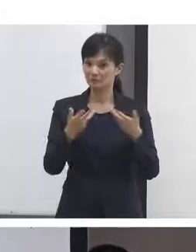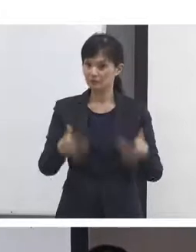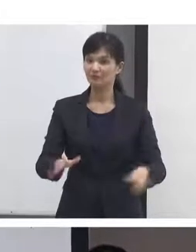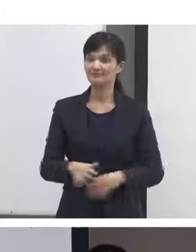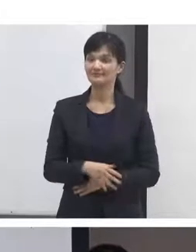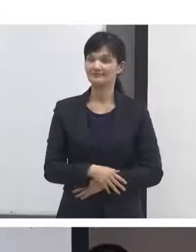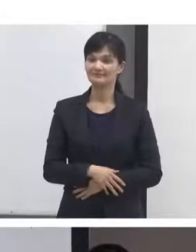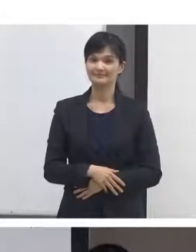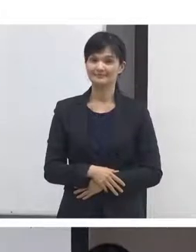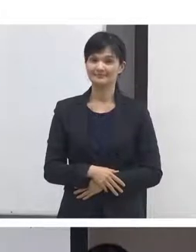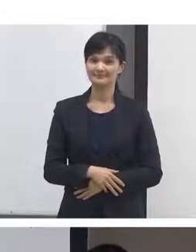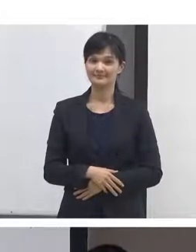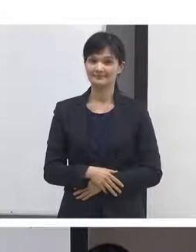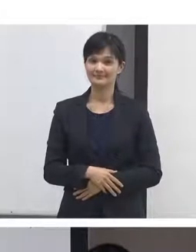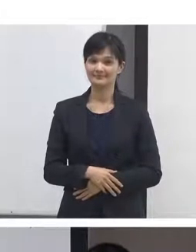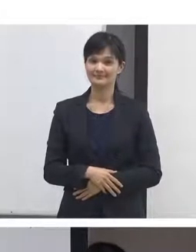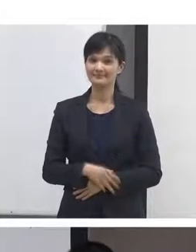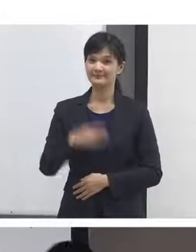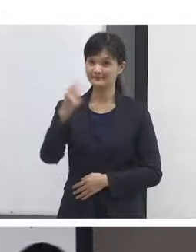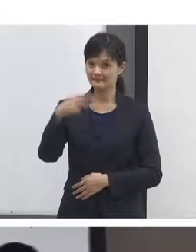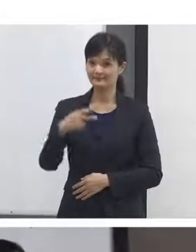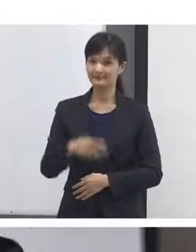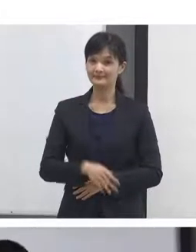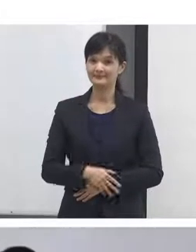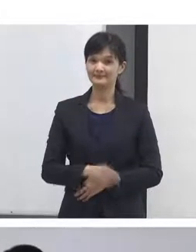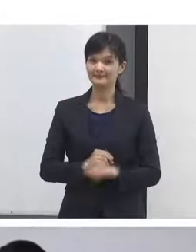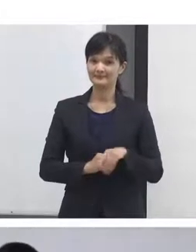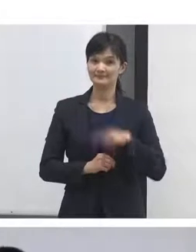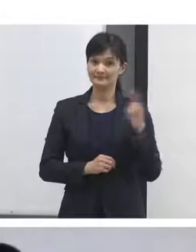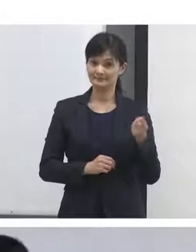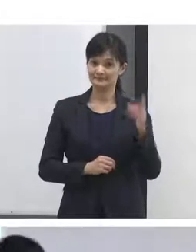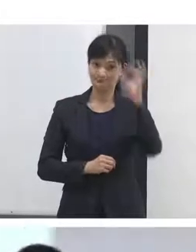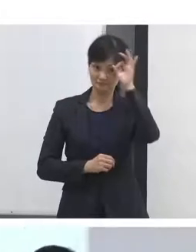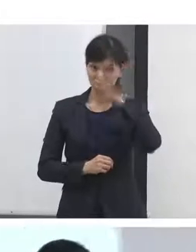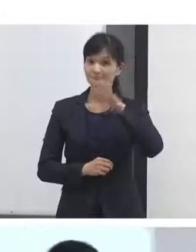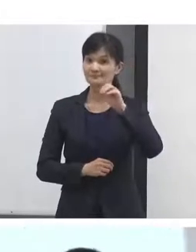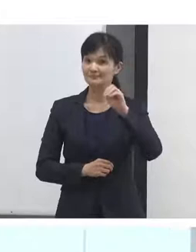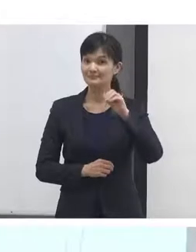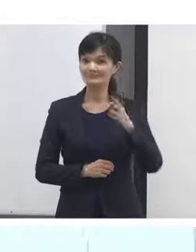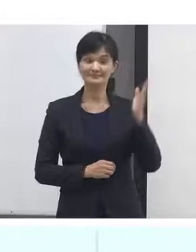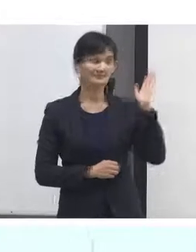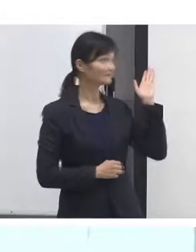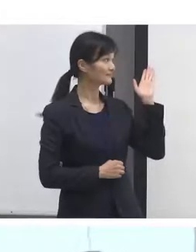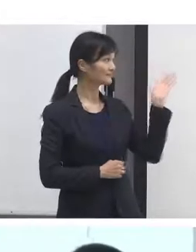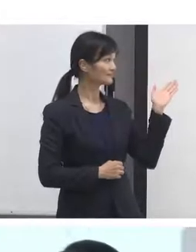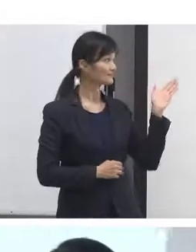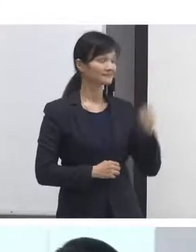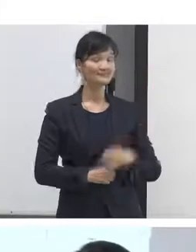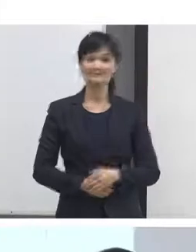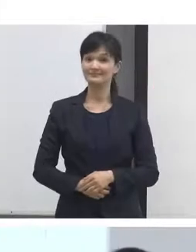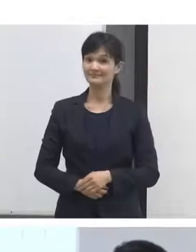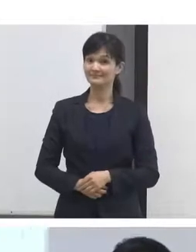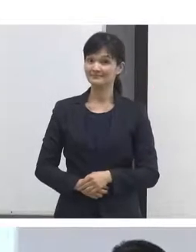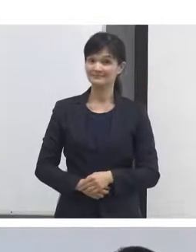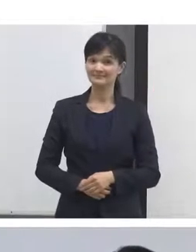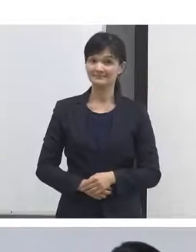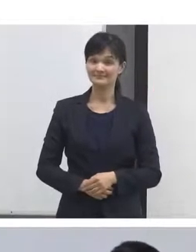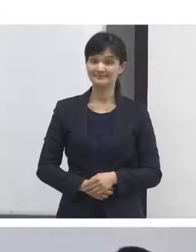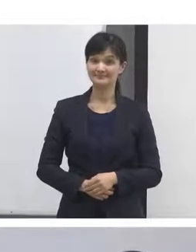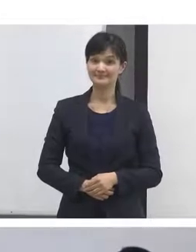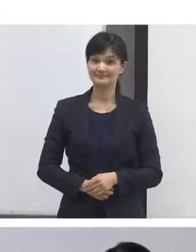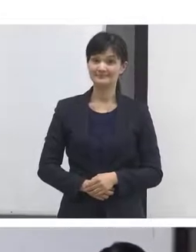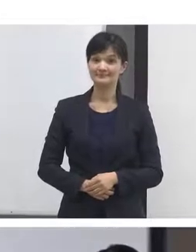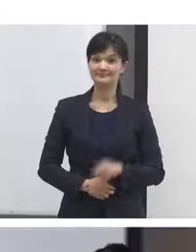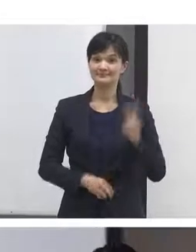案。好，然后这个呢，大家应该也都有看过。我想要手机，这个是